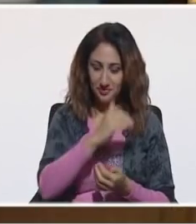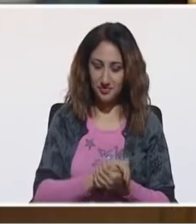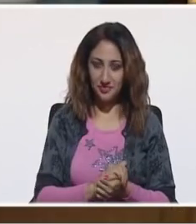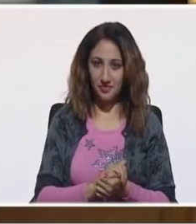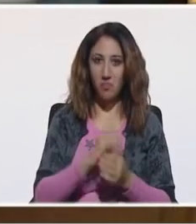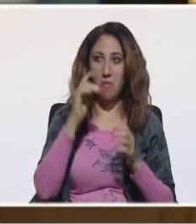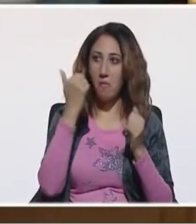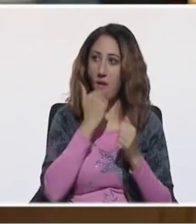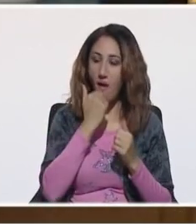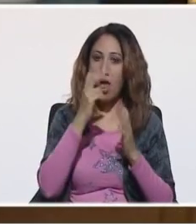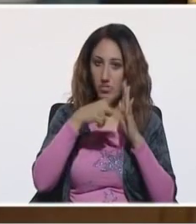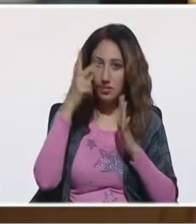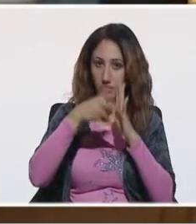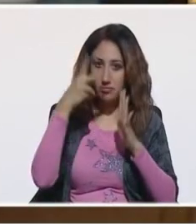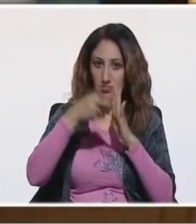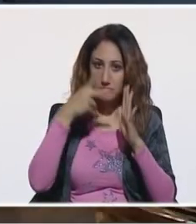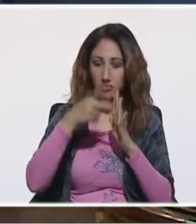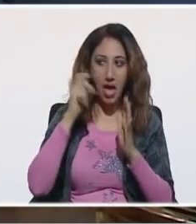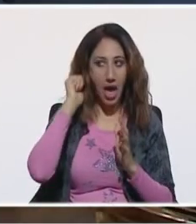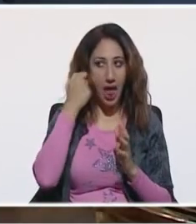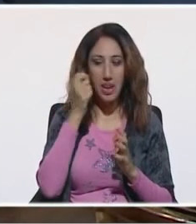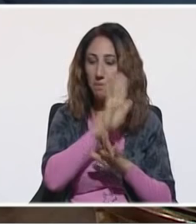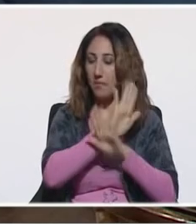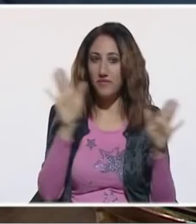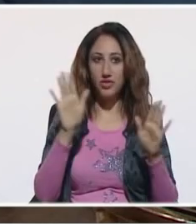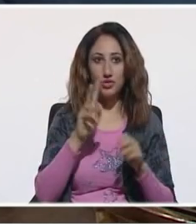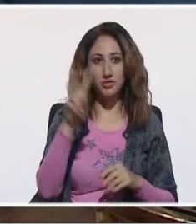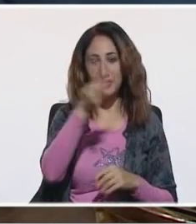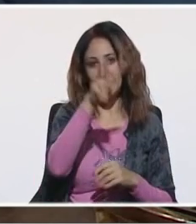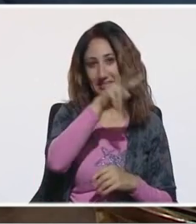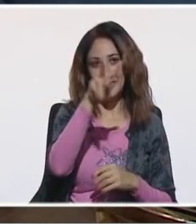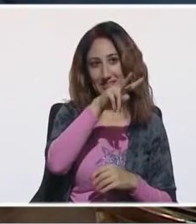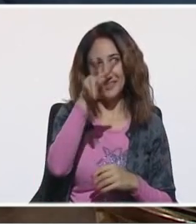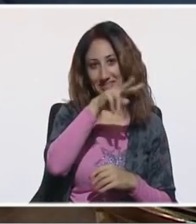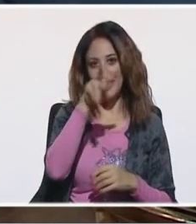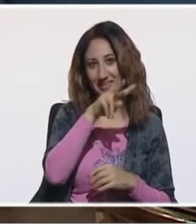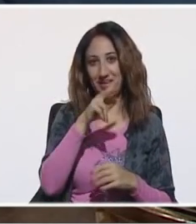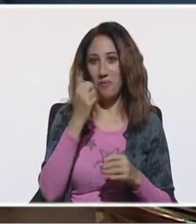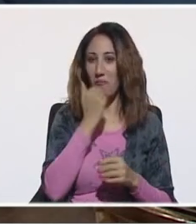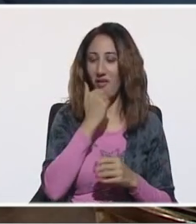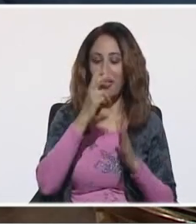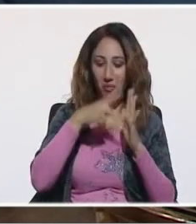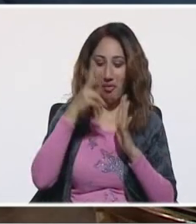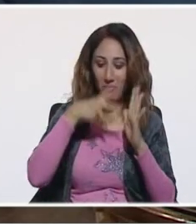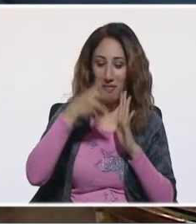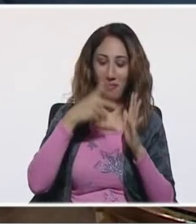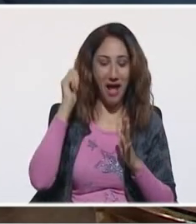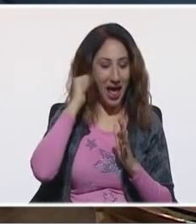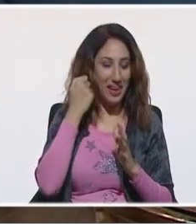بتكرر غلطاتها من غير ما تتعلم منها. لنيه لنيه لنيه.